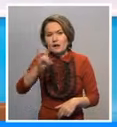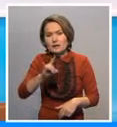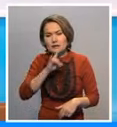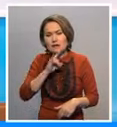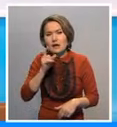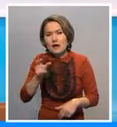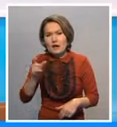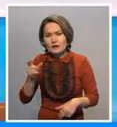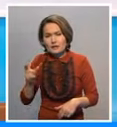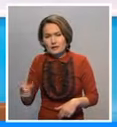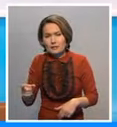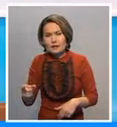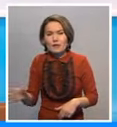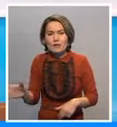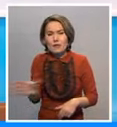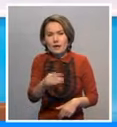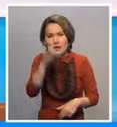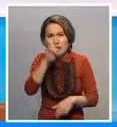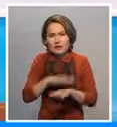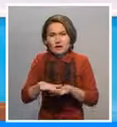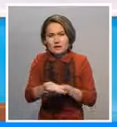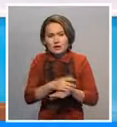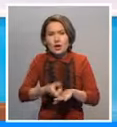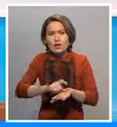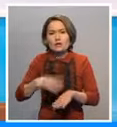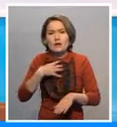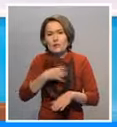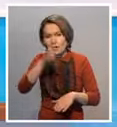азаматтары үшін, барша қазақстандықтар үшін маңызды, Қазақстан үшін қажет деп білемін.